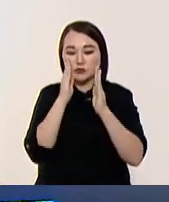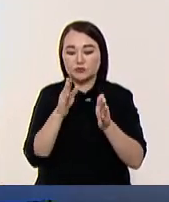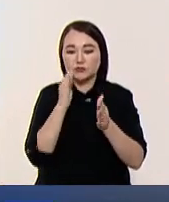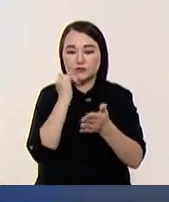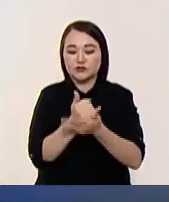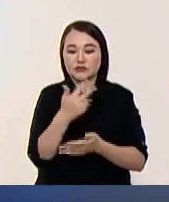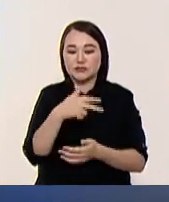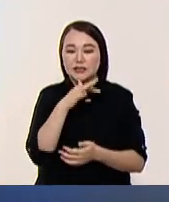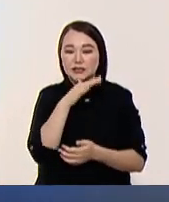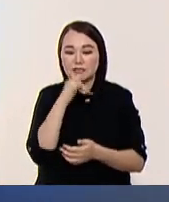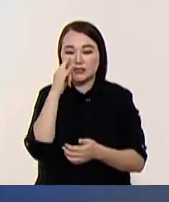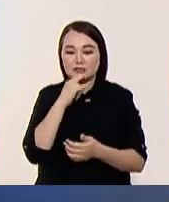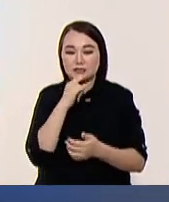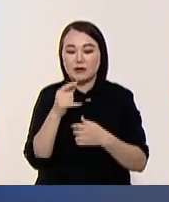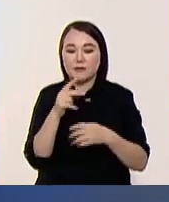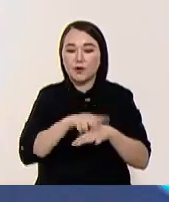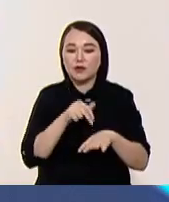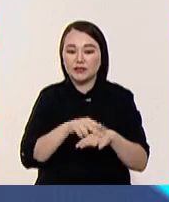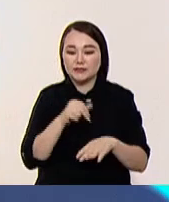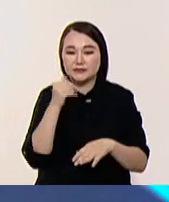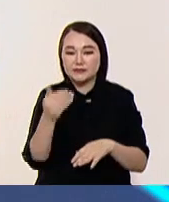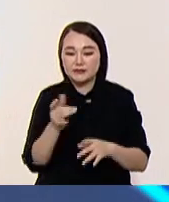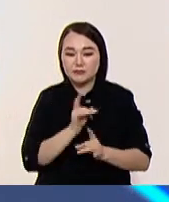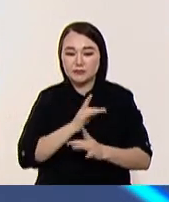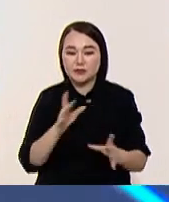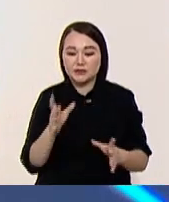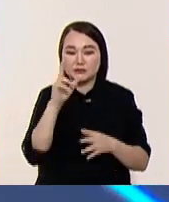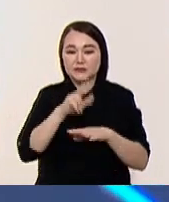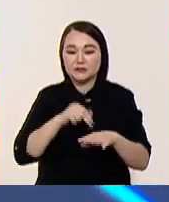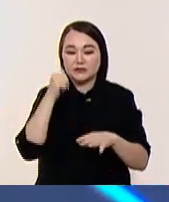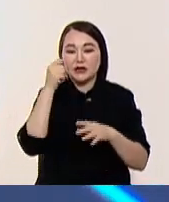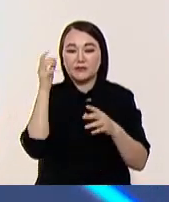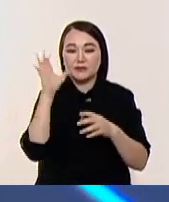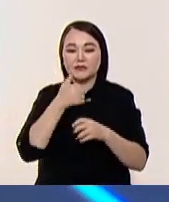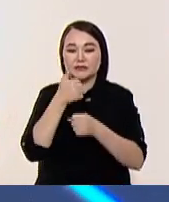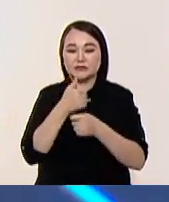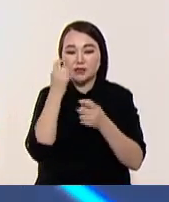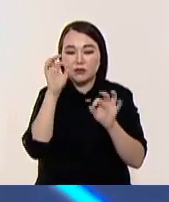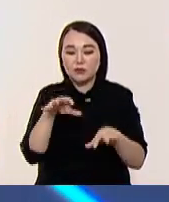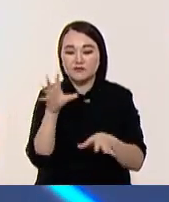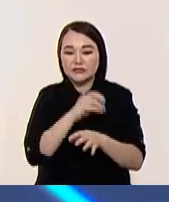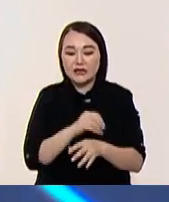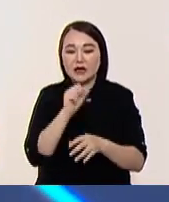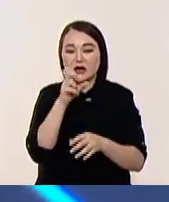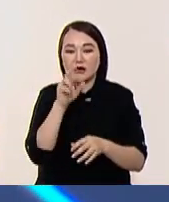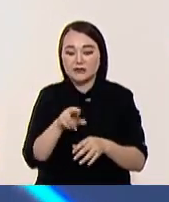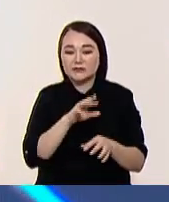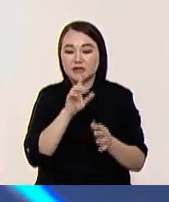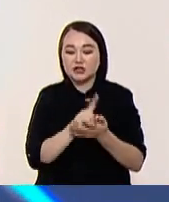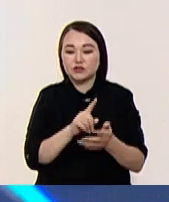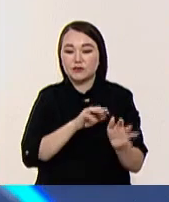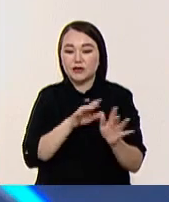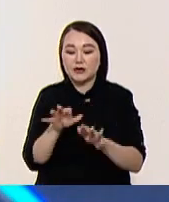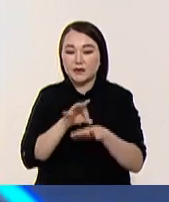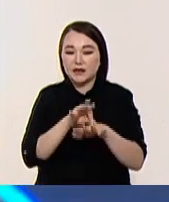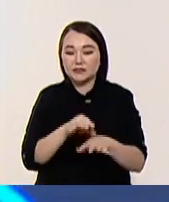посвященном 30-летию казахстанской полиции. Также президент напомнил, что все политические акции должны проходить в соответствии с